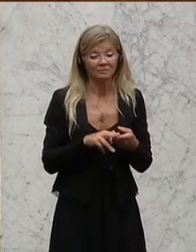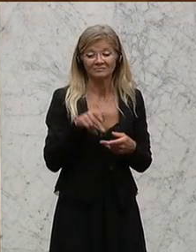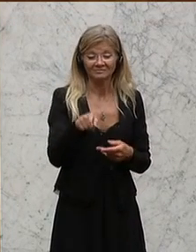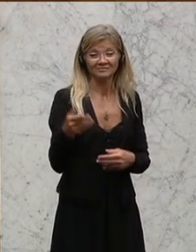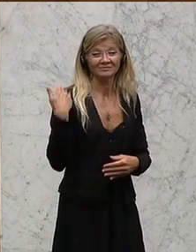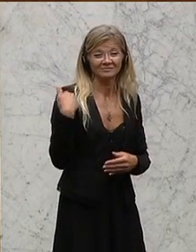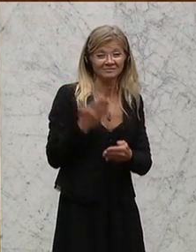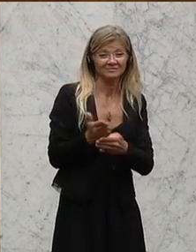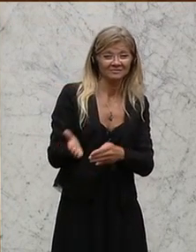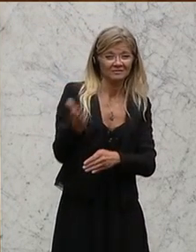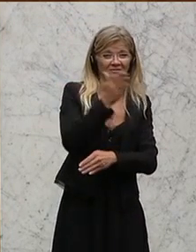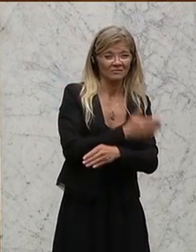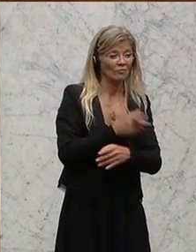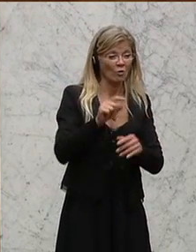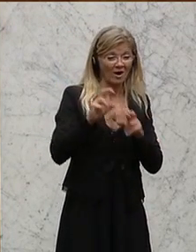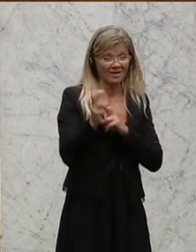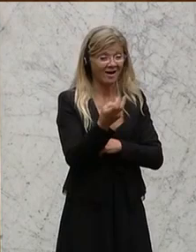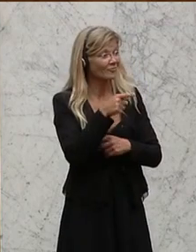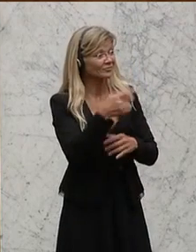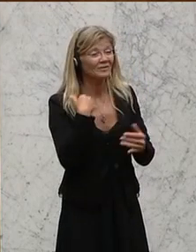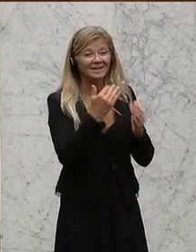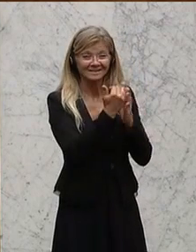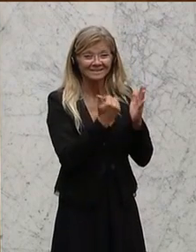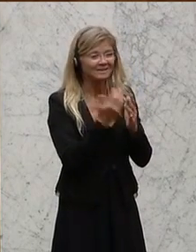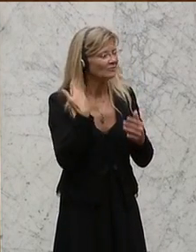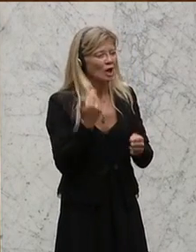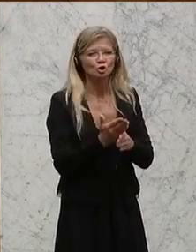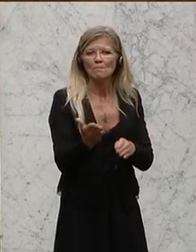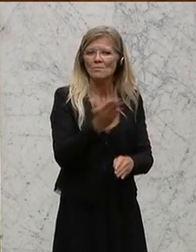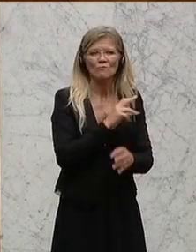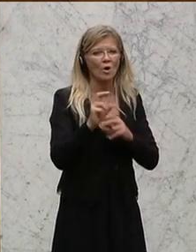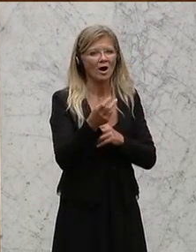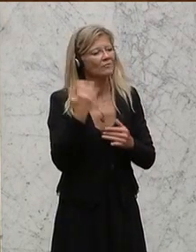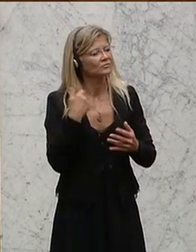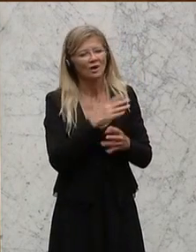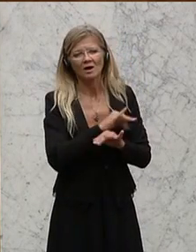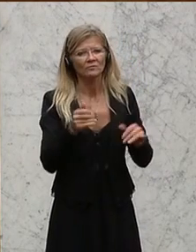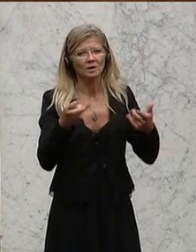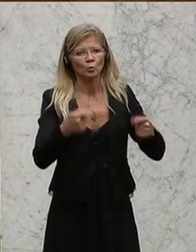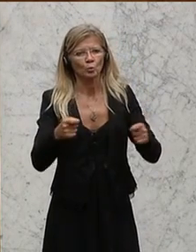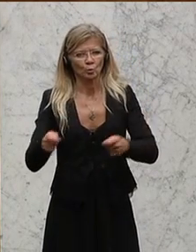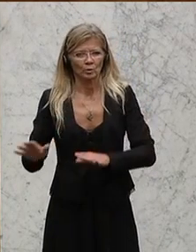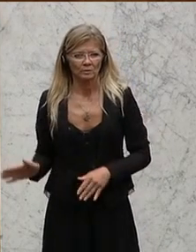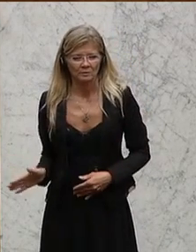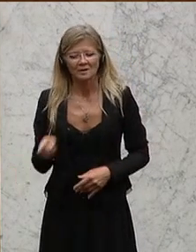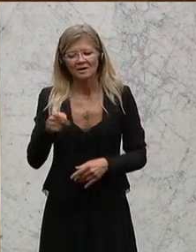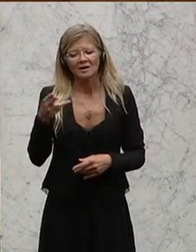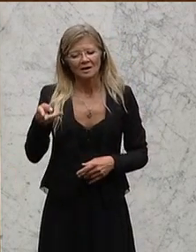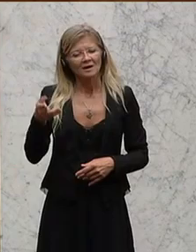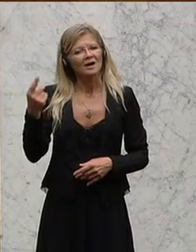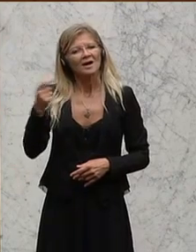bereits vor Inkrafttreten die Zähne gezogen. Sie, Herr Finanzminister, beweisen uns immer wieder, dass Sie von